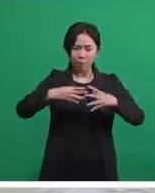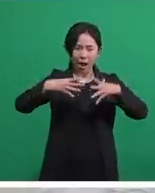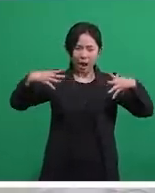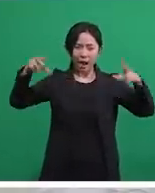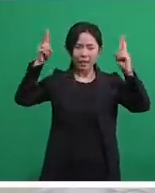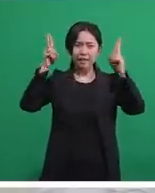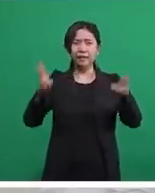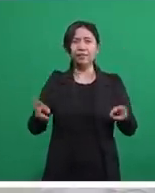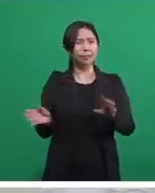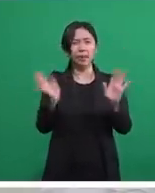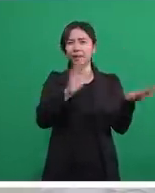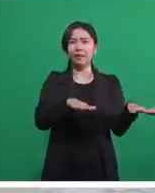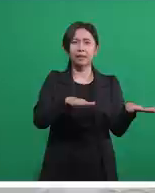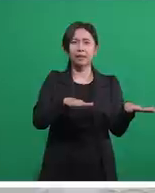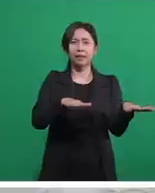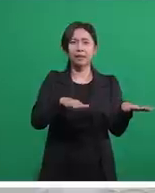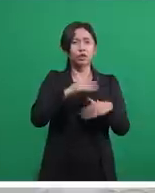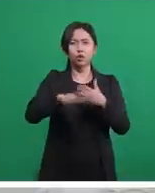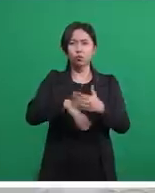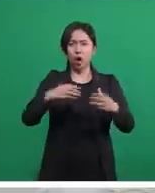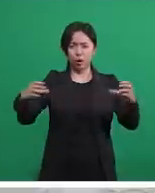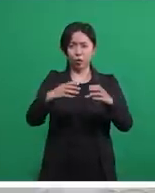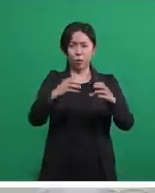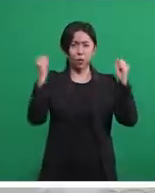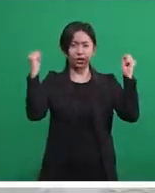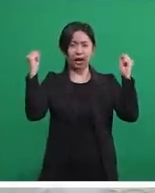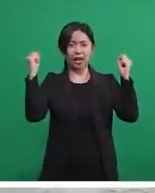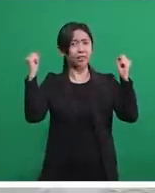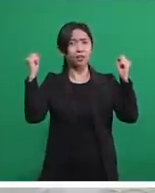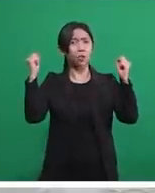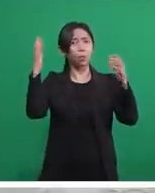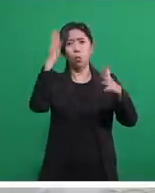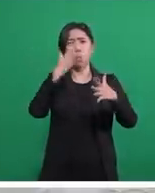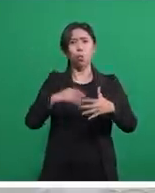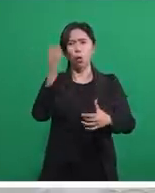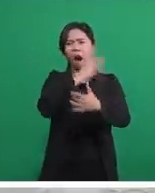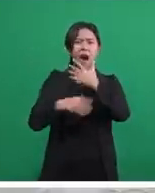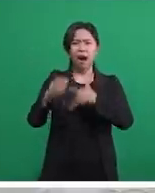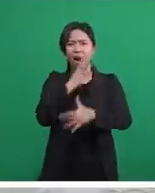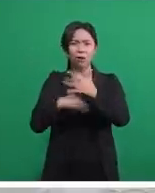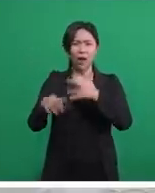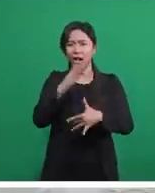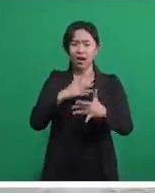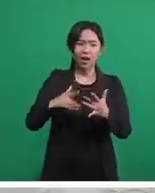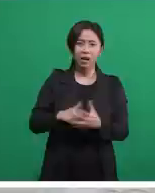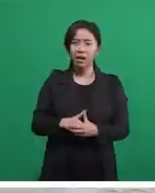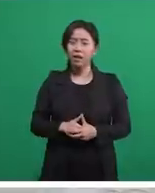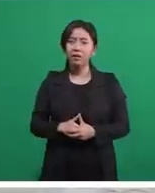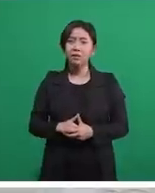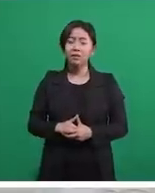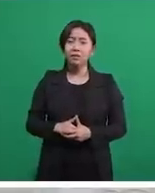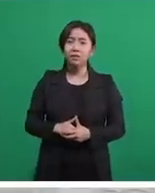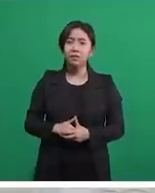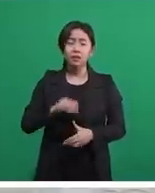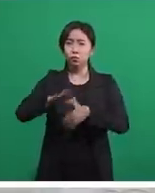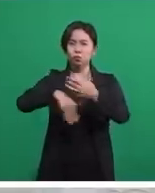berjatuhan. Tenaga kesehatan kewalahan. Kota-kota menjadi mencekam. Karena